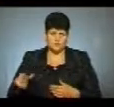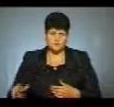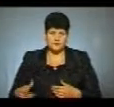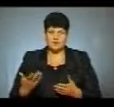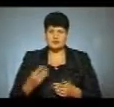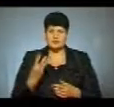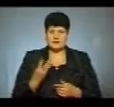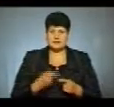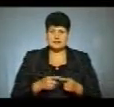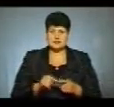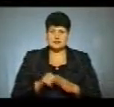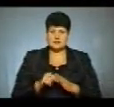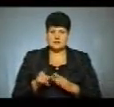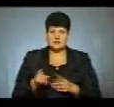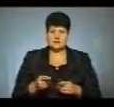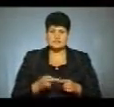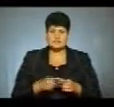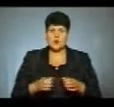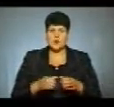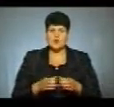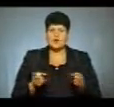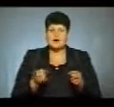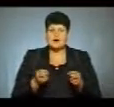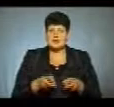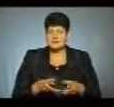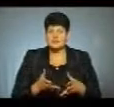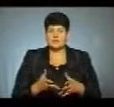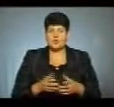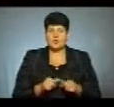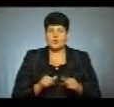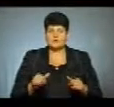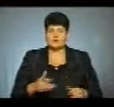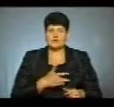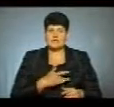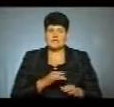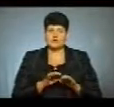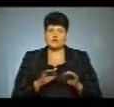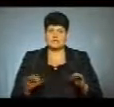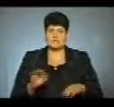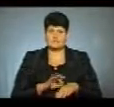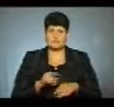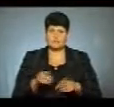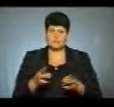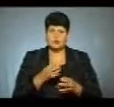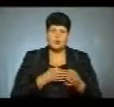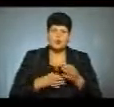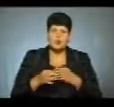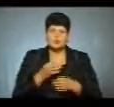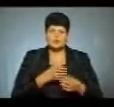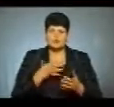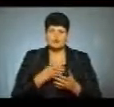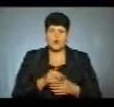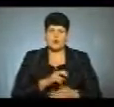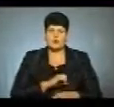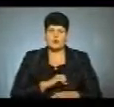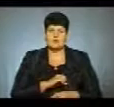3, це означає, що ви належите до групи ризику розвитку серцево-судинних захворювань, вам необхідно проконсультуватися у свого